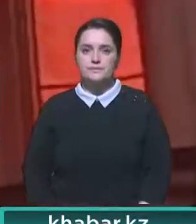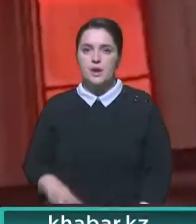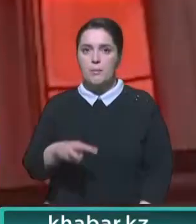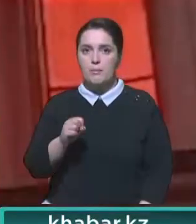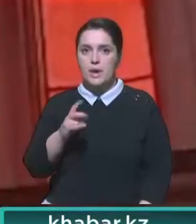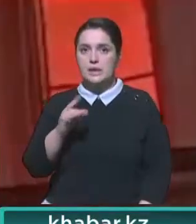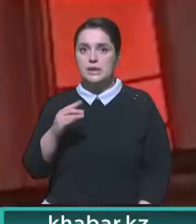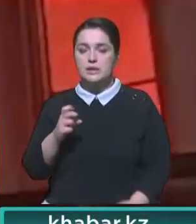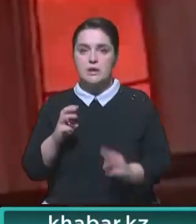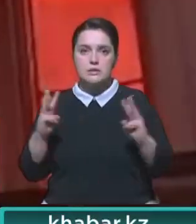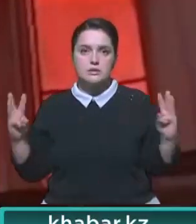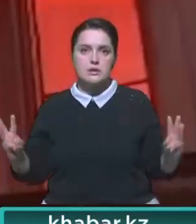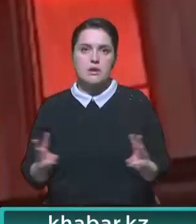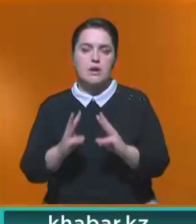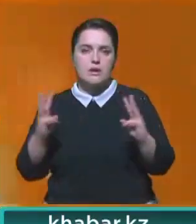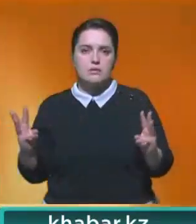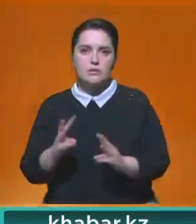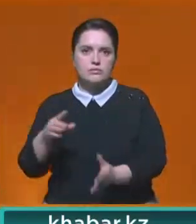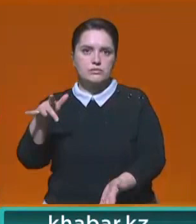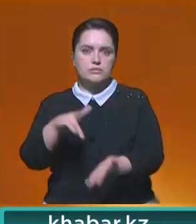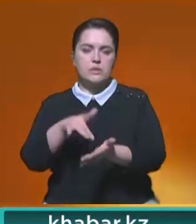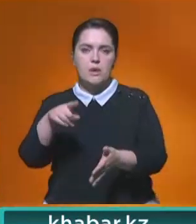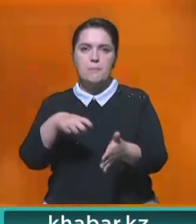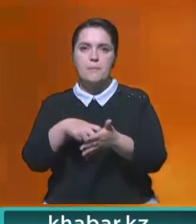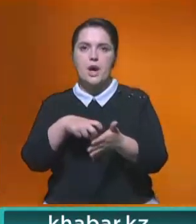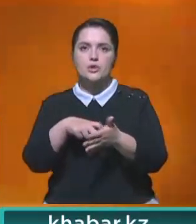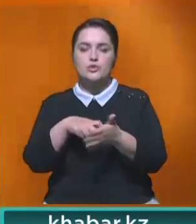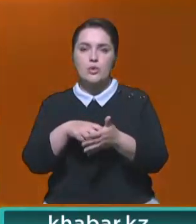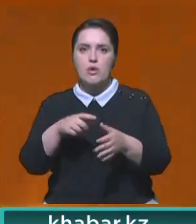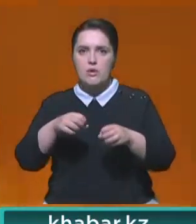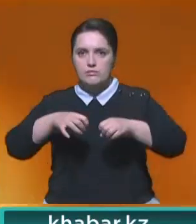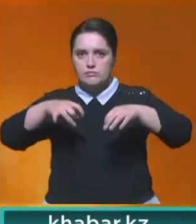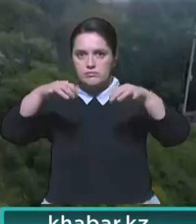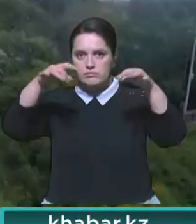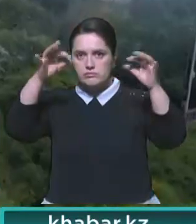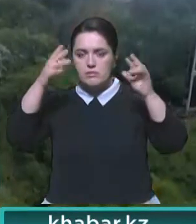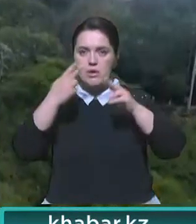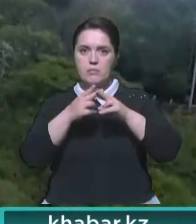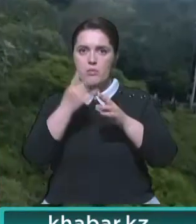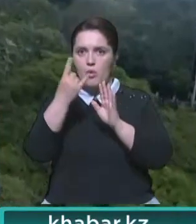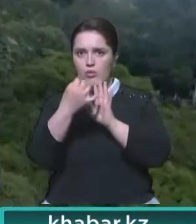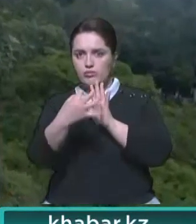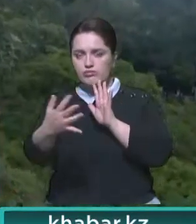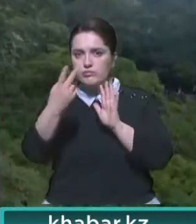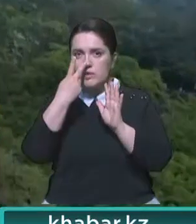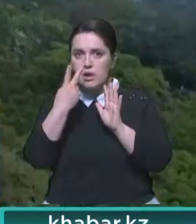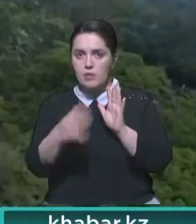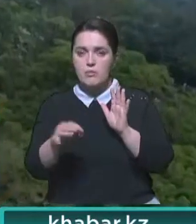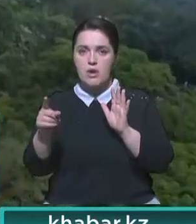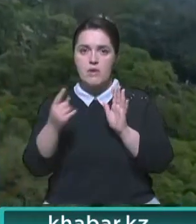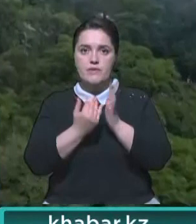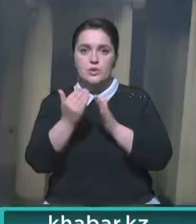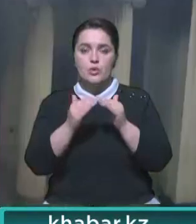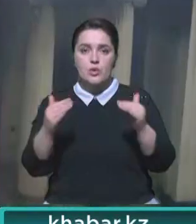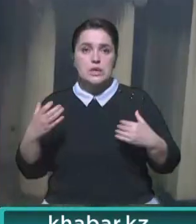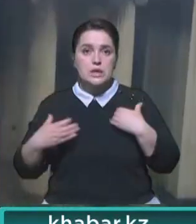В Маниле сгорело центральное почтовое отделение. На кадрах видно, как огонь и густой дым вырываются из окон здания. Пожарные объявили высокий уровень тревоги.